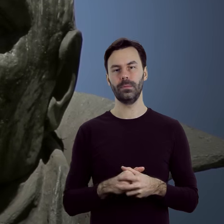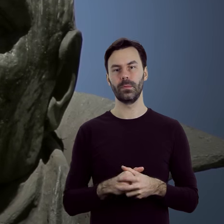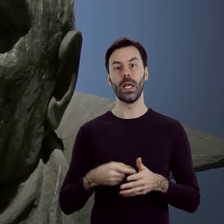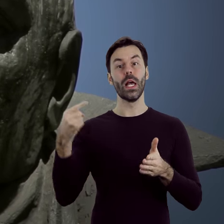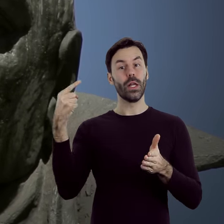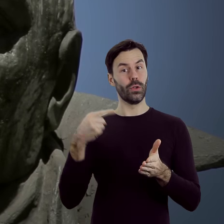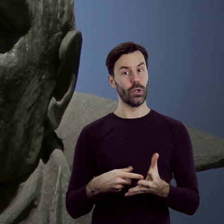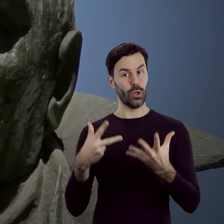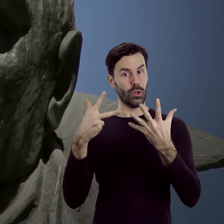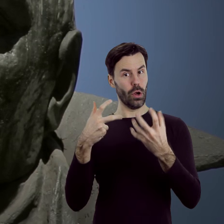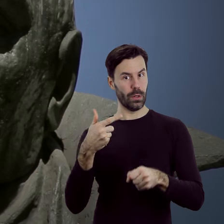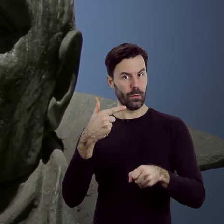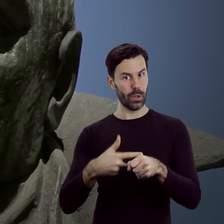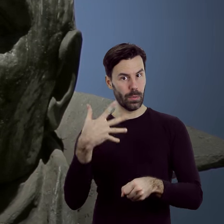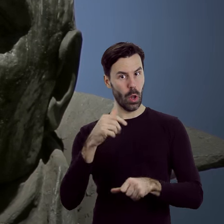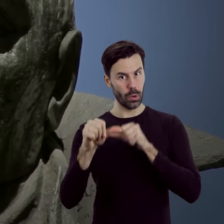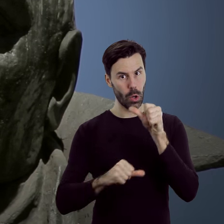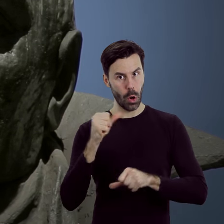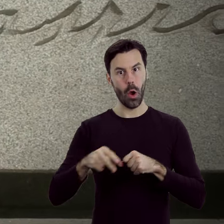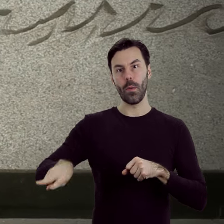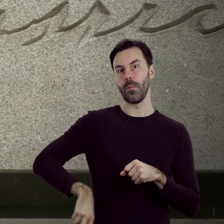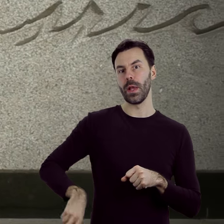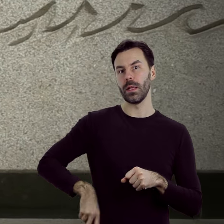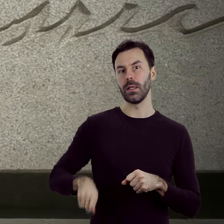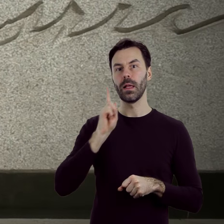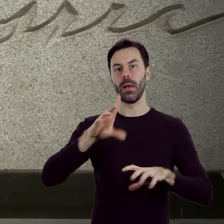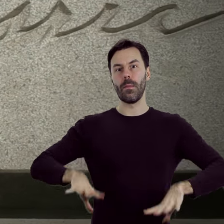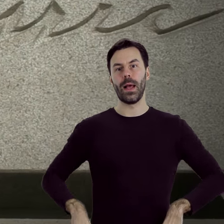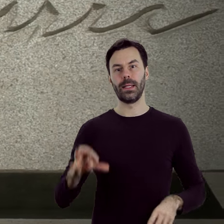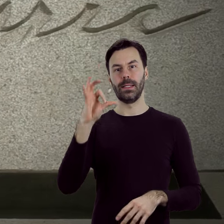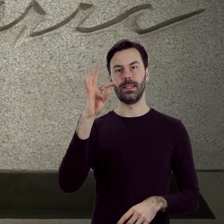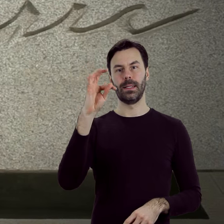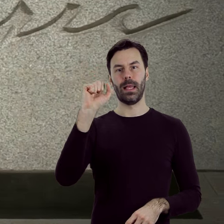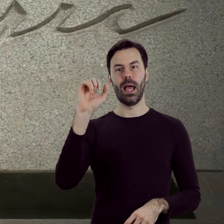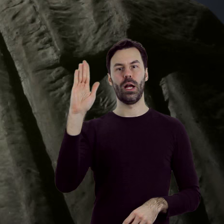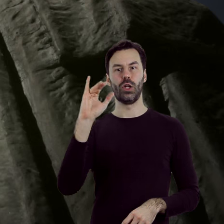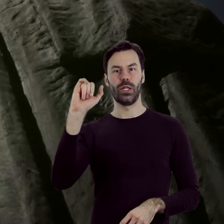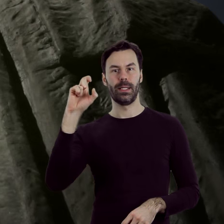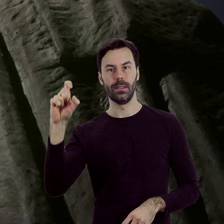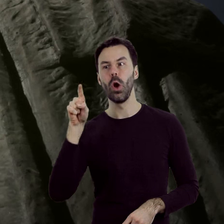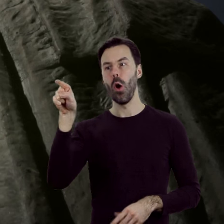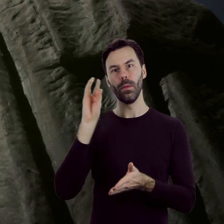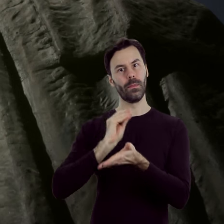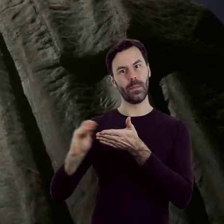W 1825 roku minister stanu Królestwa Polskiego Stanisław Staszic pisał: